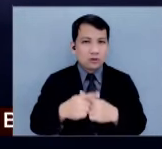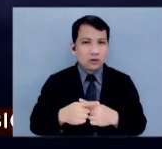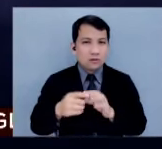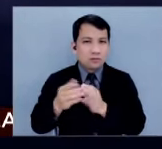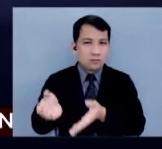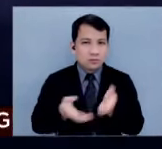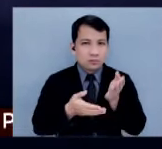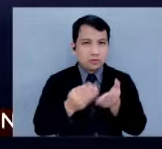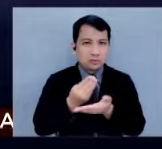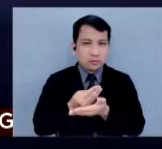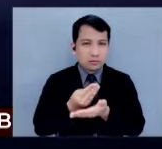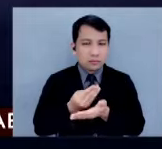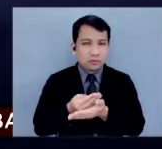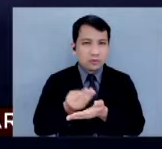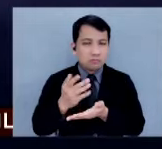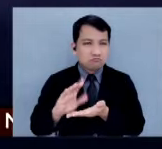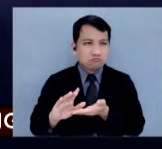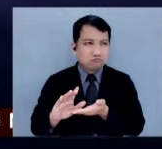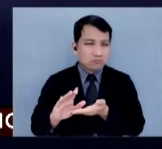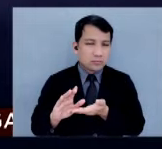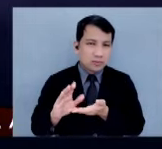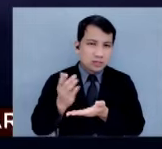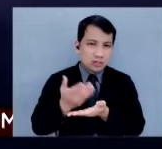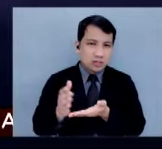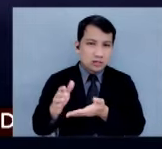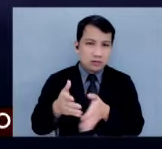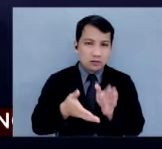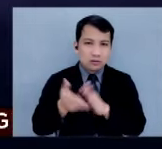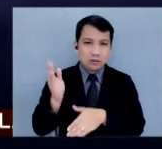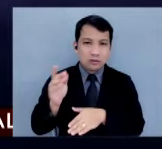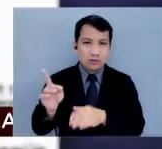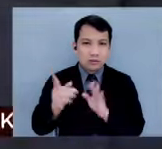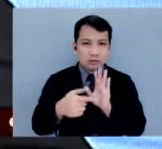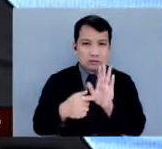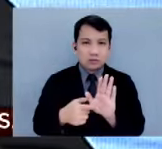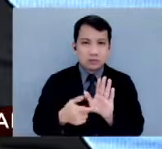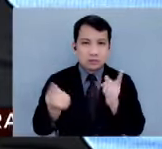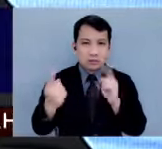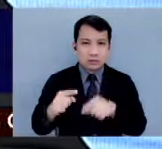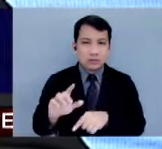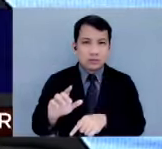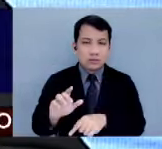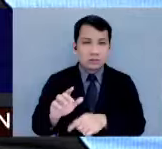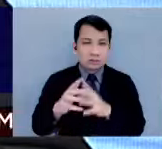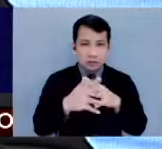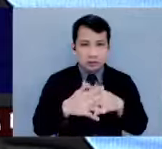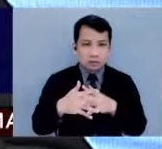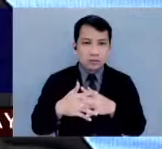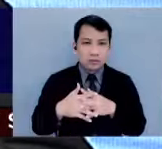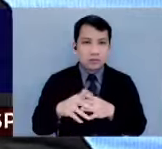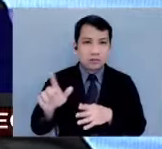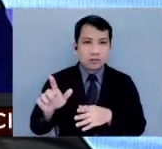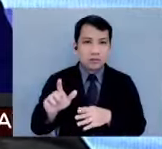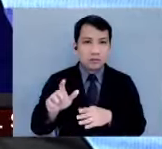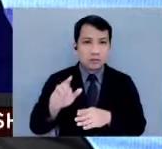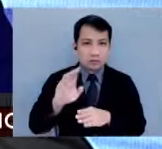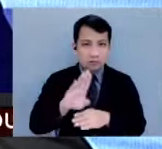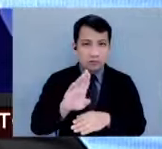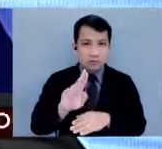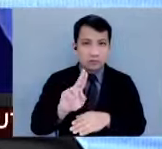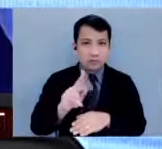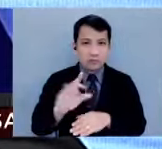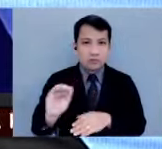pera ang ilan sa mga kasong kinakaharap ni Kibuloy sa Amerika. Ayon sa abogadong si Attorney Buco de la Cruz,